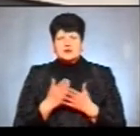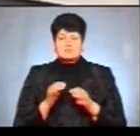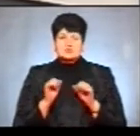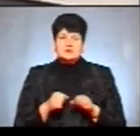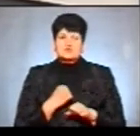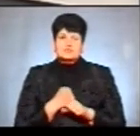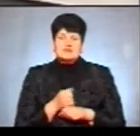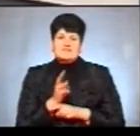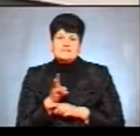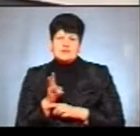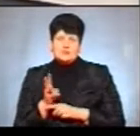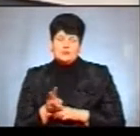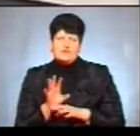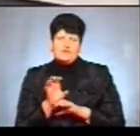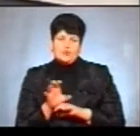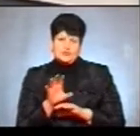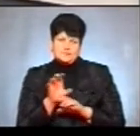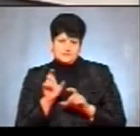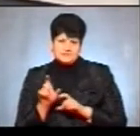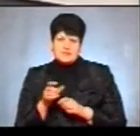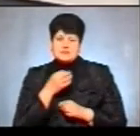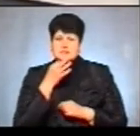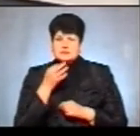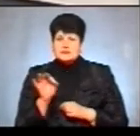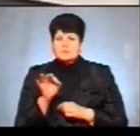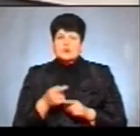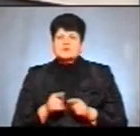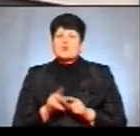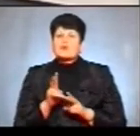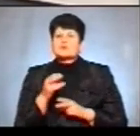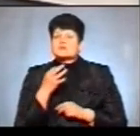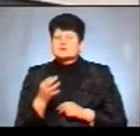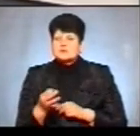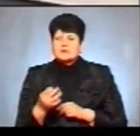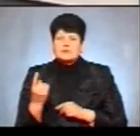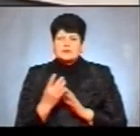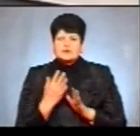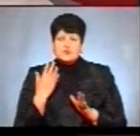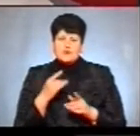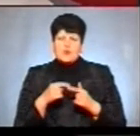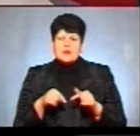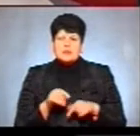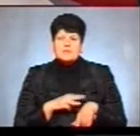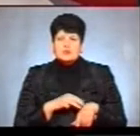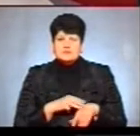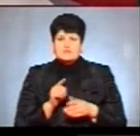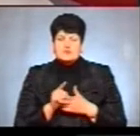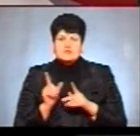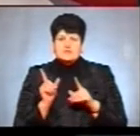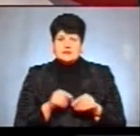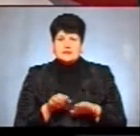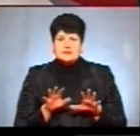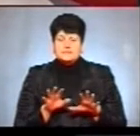зробити відео-фотозйомку, повідомити про це, кого повідомити, в першу чергу органи поліції. Вони зобов'язані виїхати на місце, це є